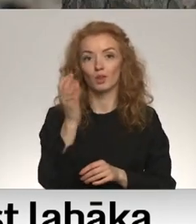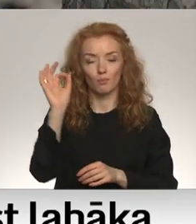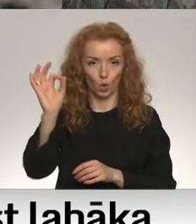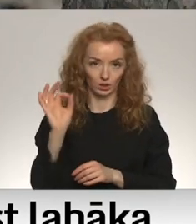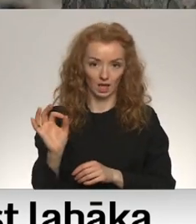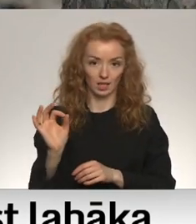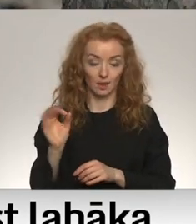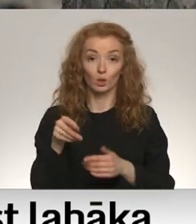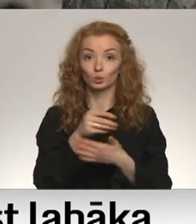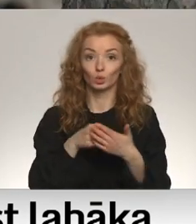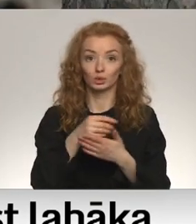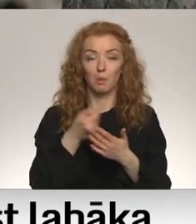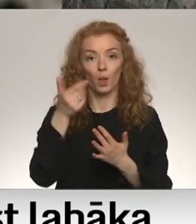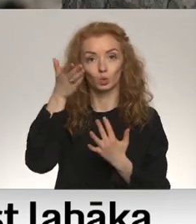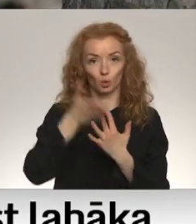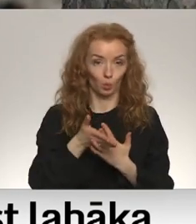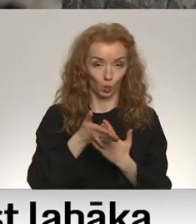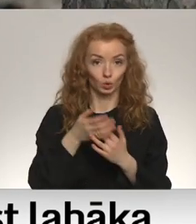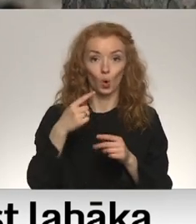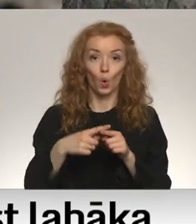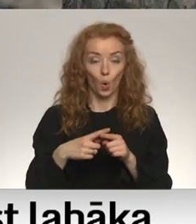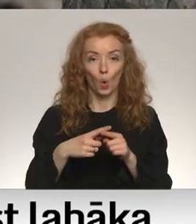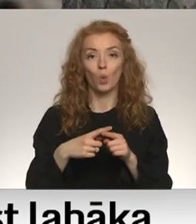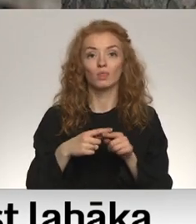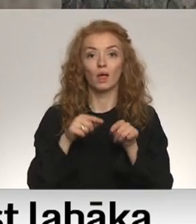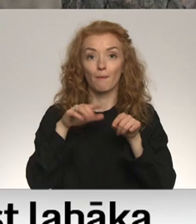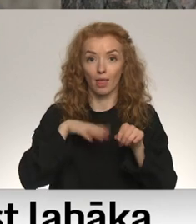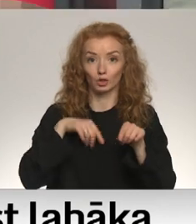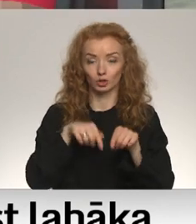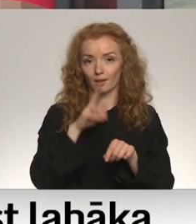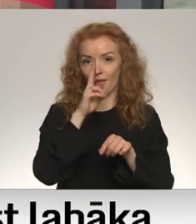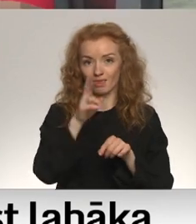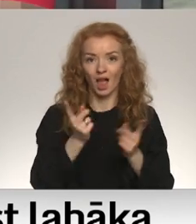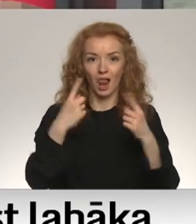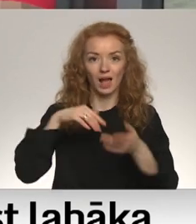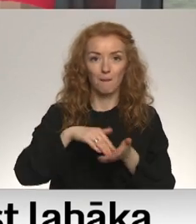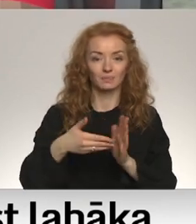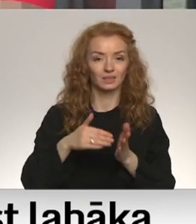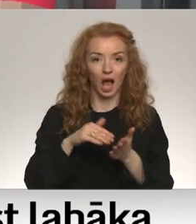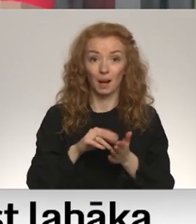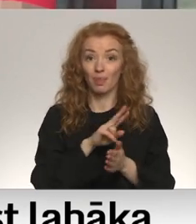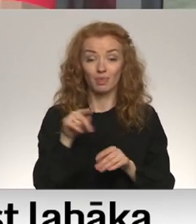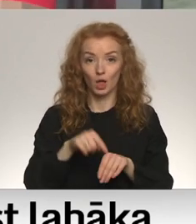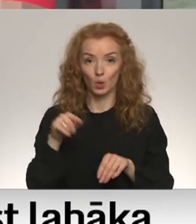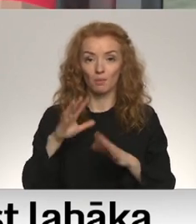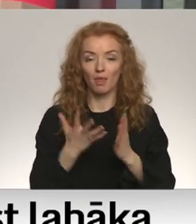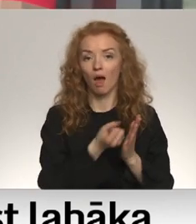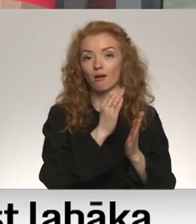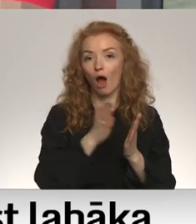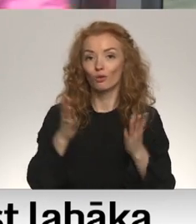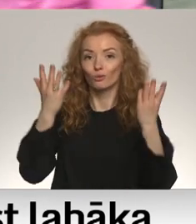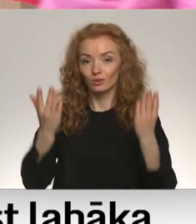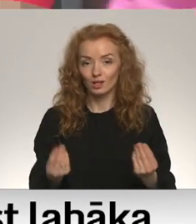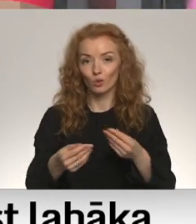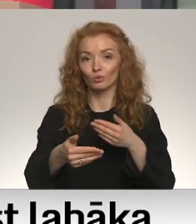47,4%, tātad gandrīz uz pusi. Un, lai gan pēc šīs nedēļas laikapstākļiem to vēl tik ļoti nejūt, ar katru dienu